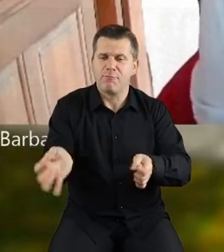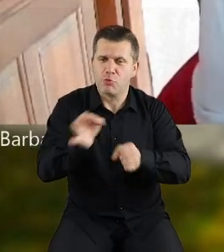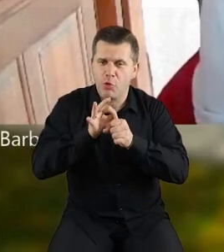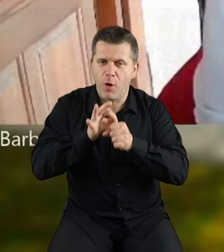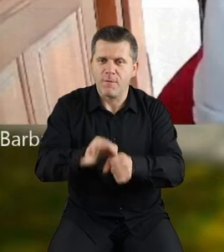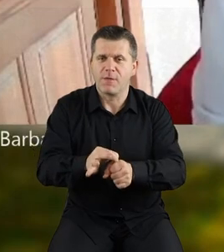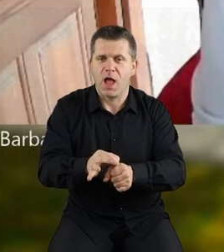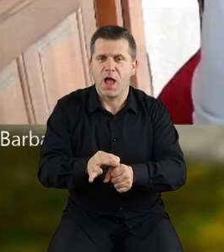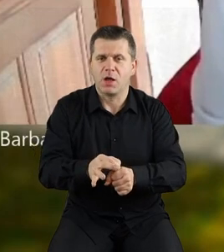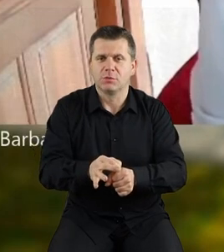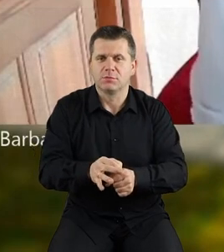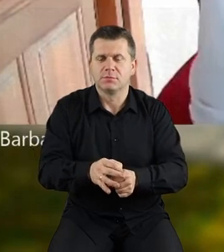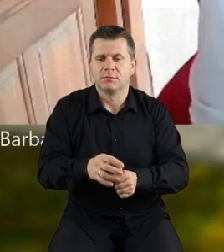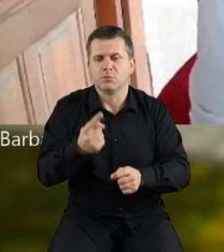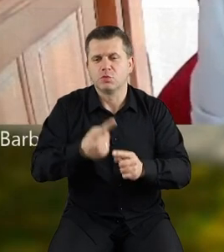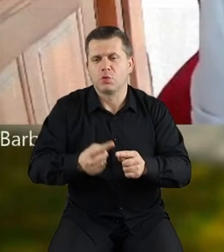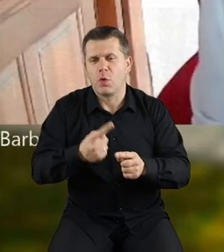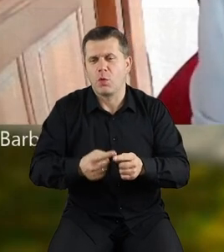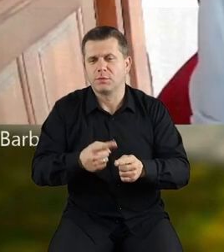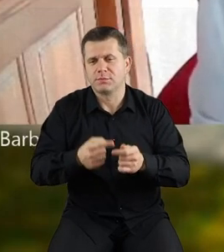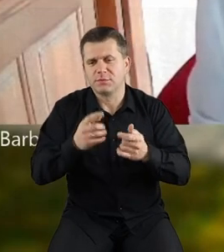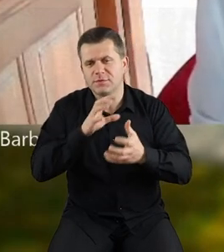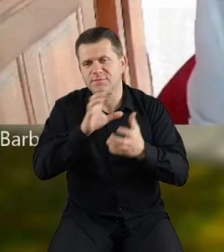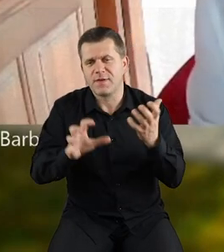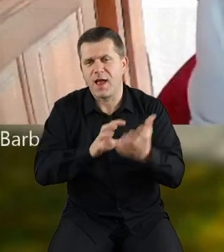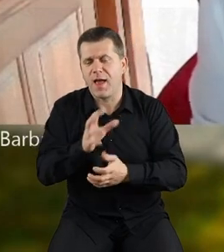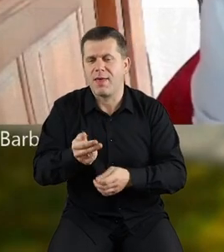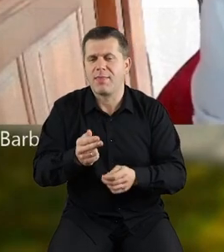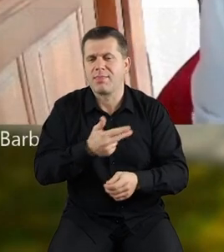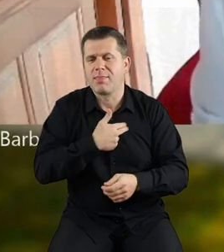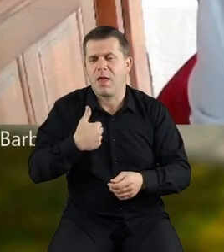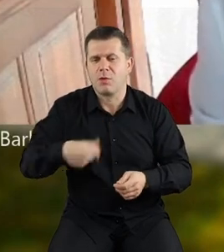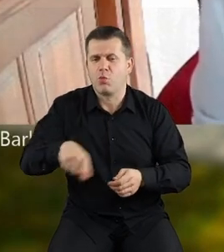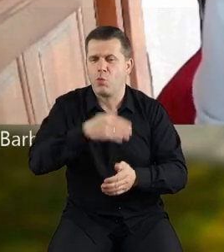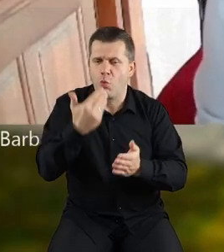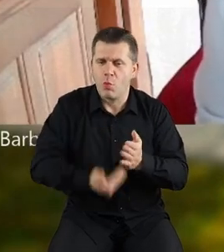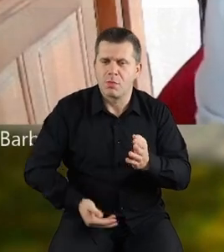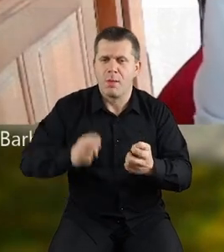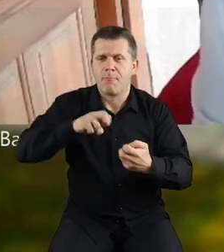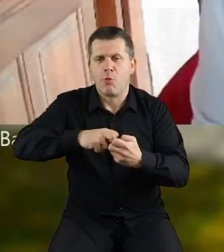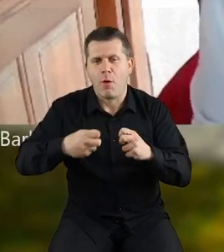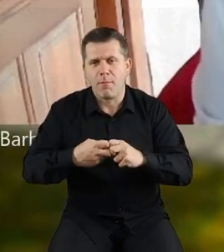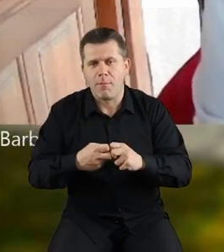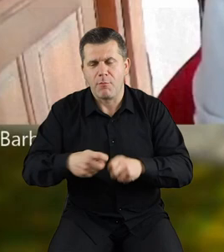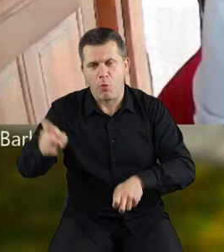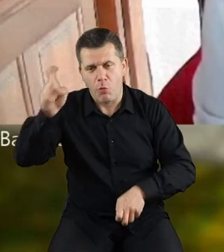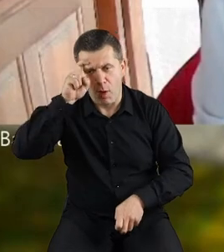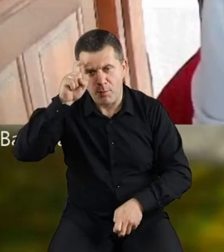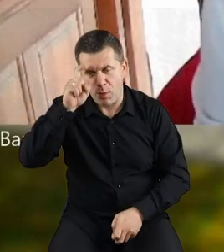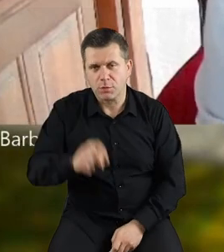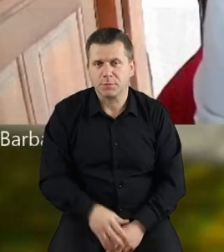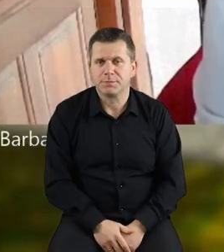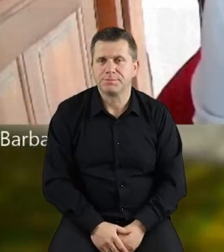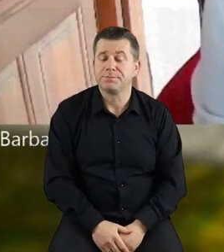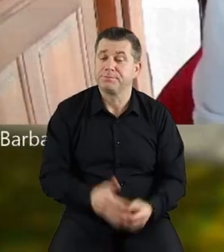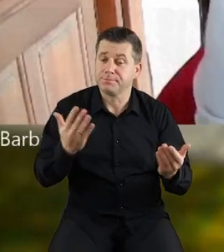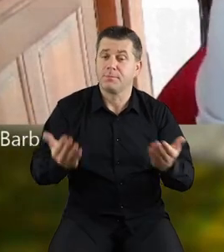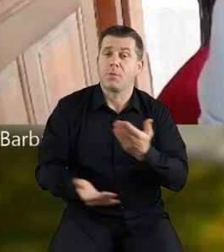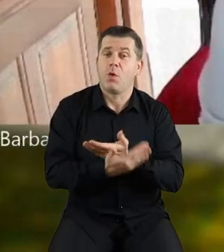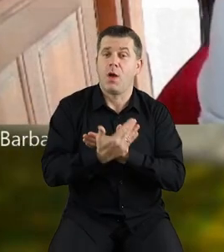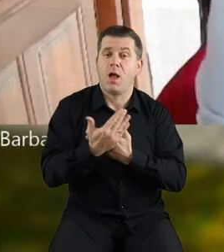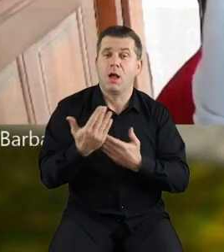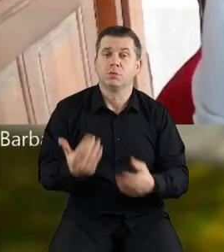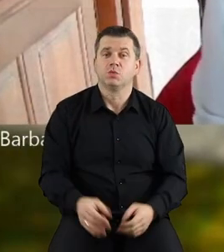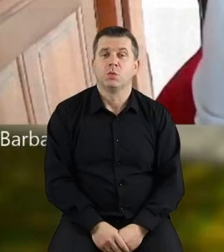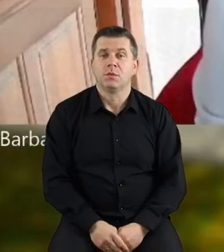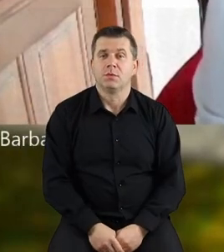by wprowadzić je w niekomfortowy świat naszych utrat, problemów i kłopotów,